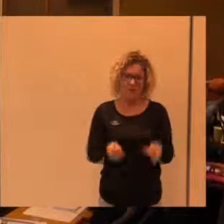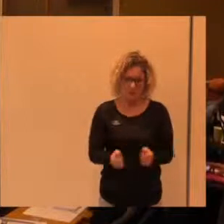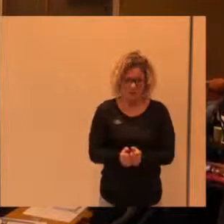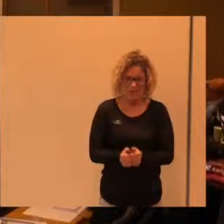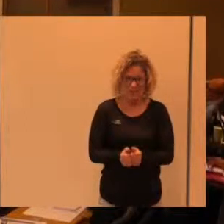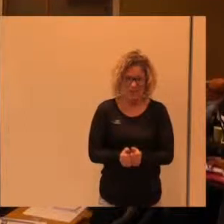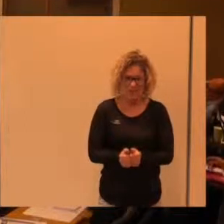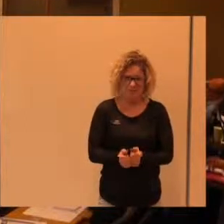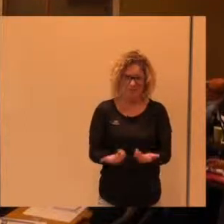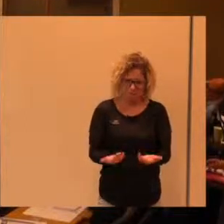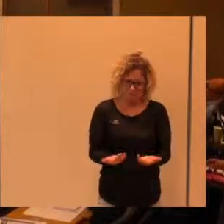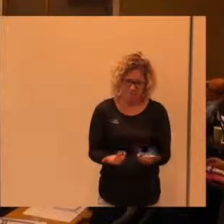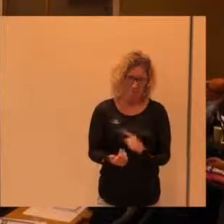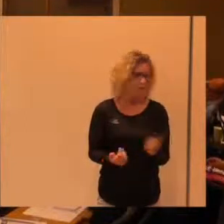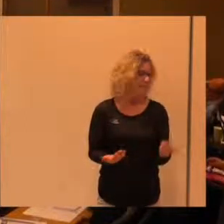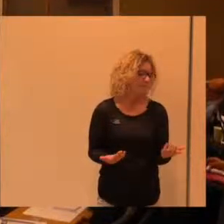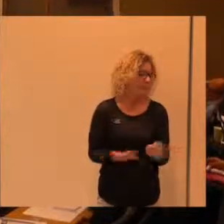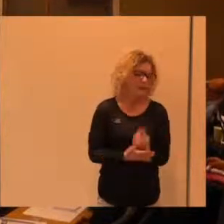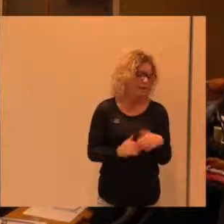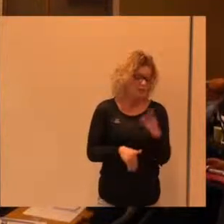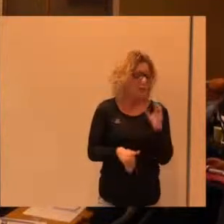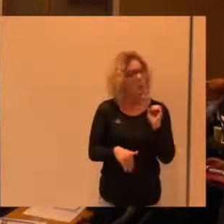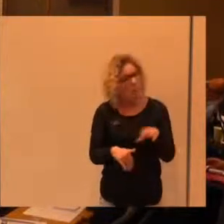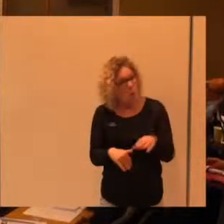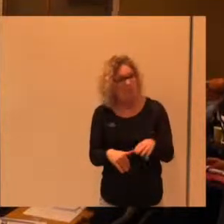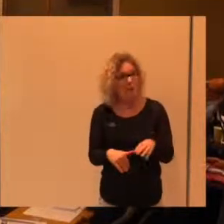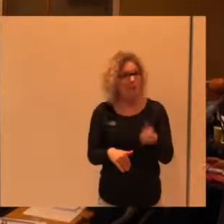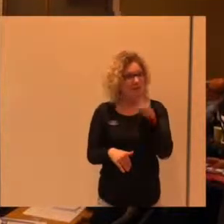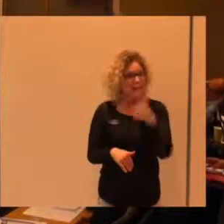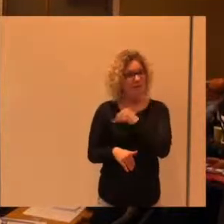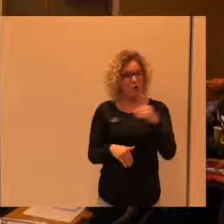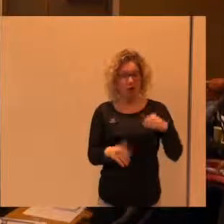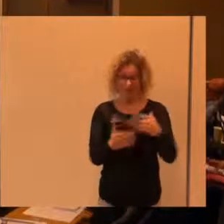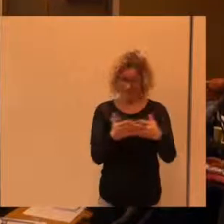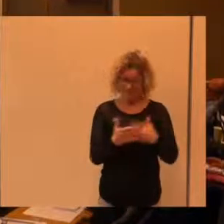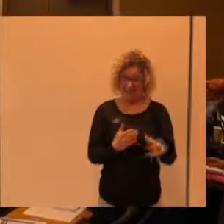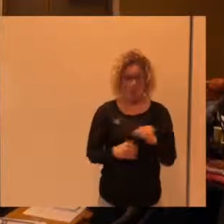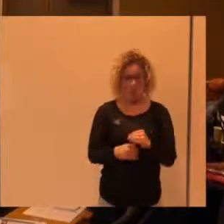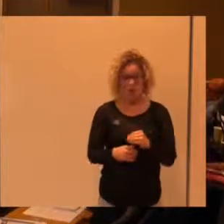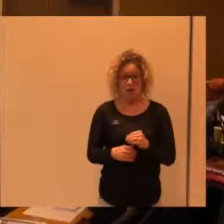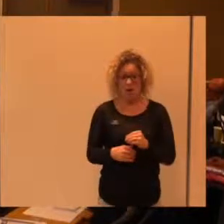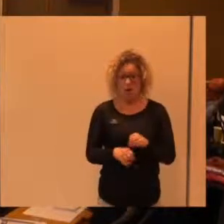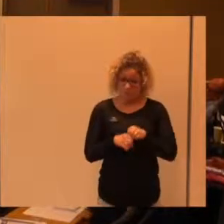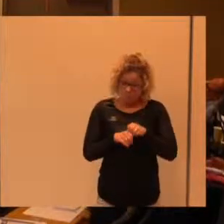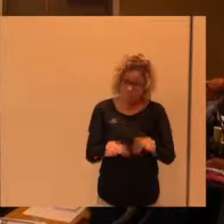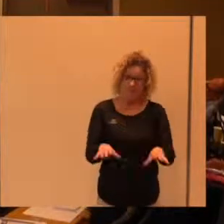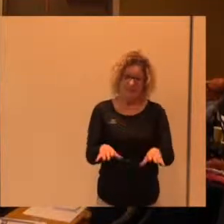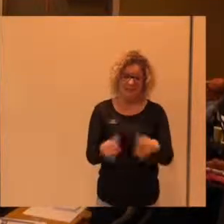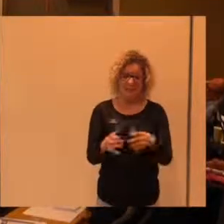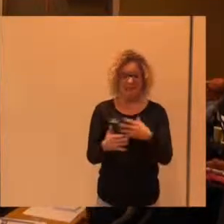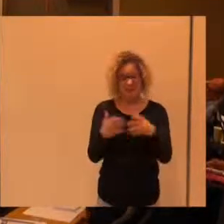sättet. Och sen gör man ingenting. Men skulle vi säga att skulle vi titta på myndighetstexter så ligger nästan alla dem på alla